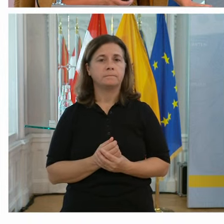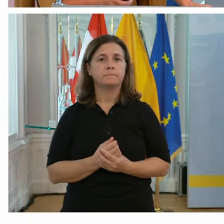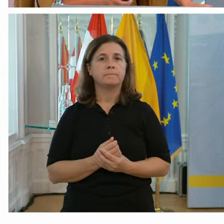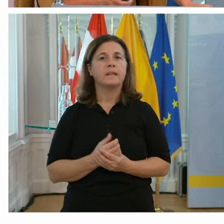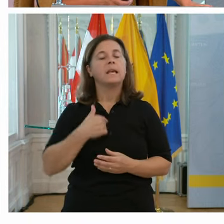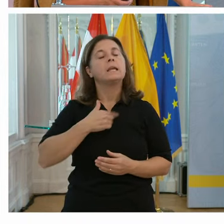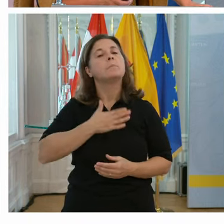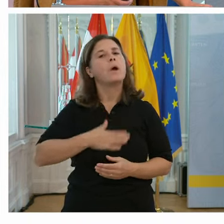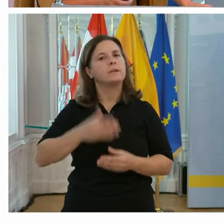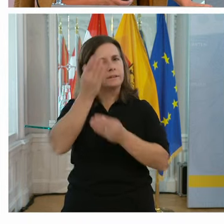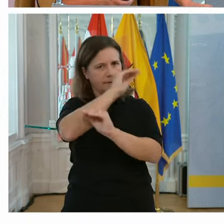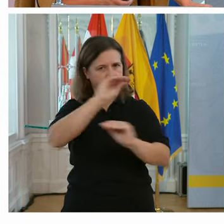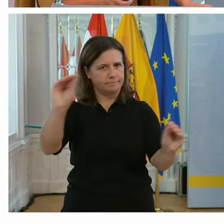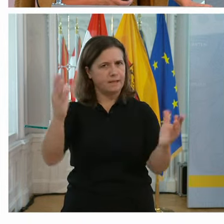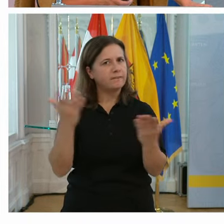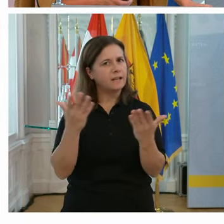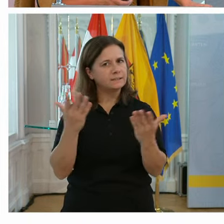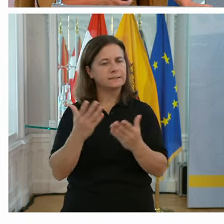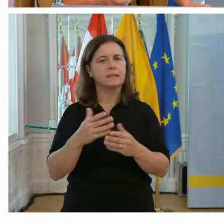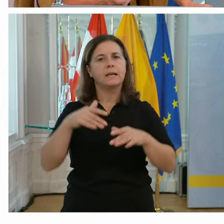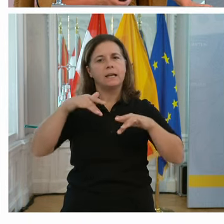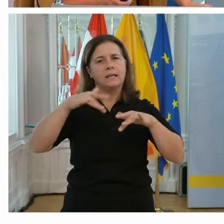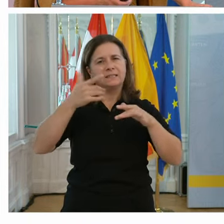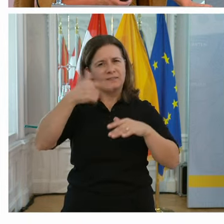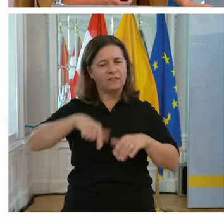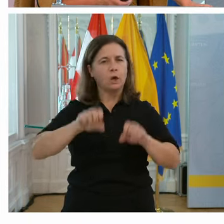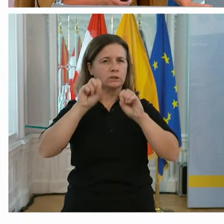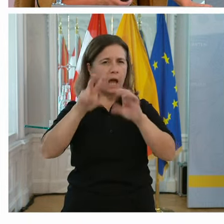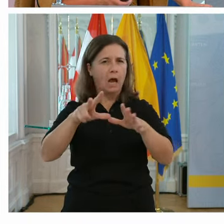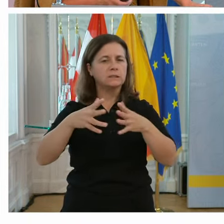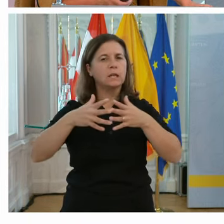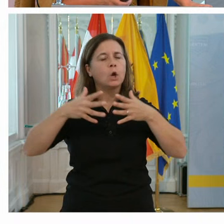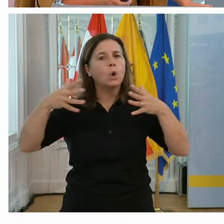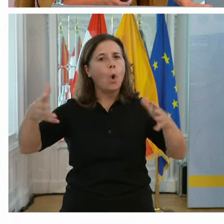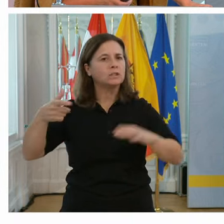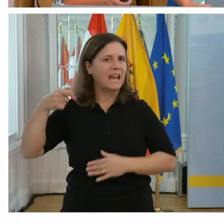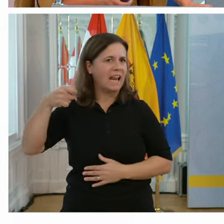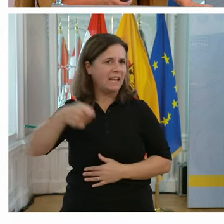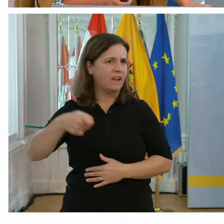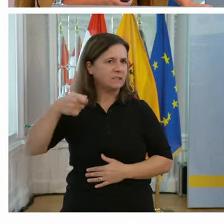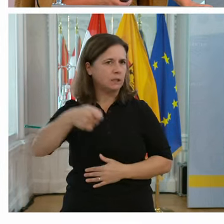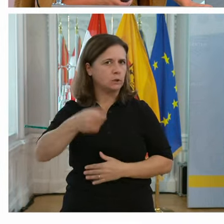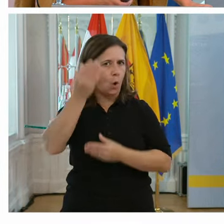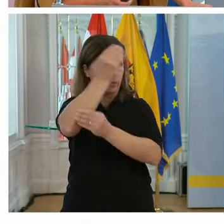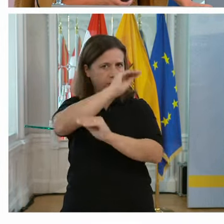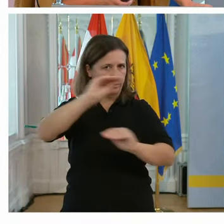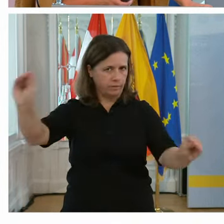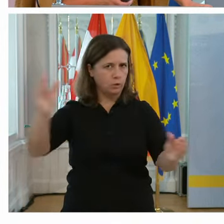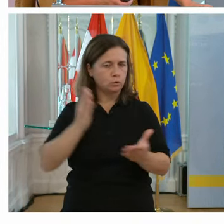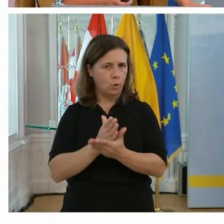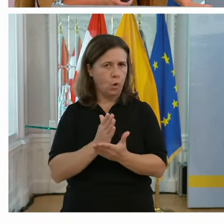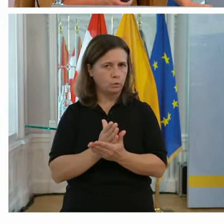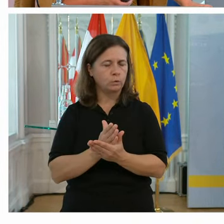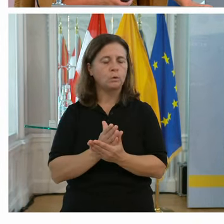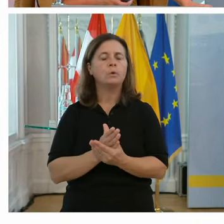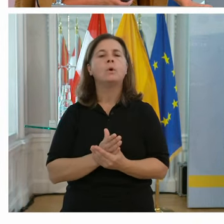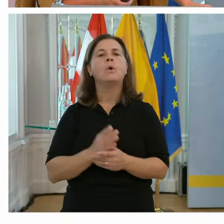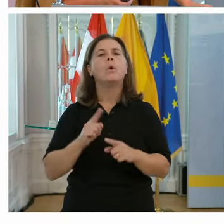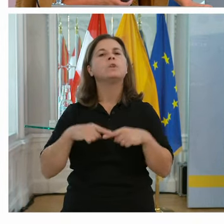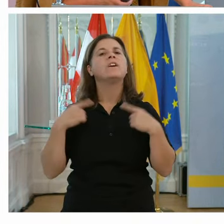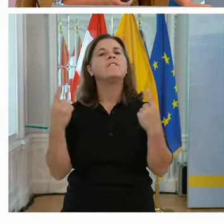Was ich damit sagen möchte, ist, wir haben 2018 eine große Investition angekündigt und